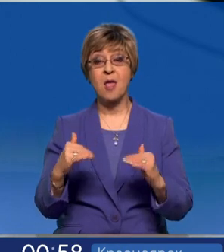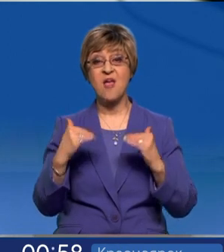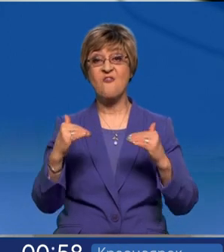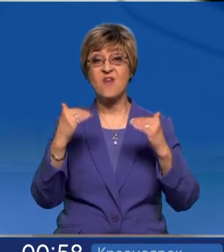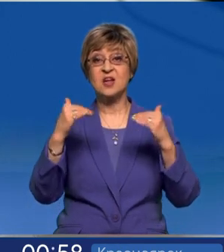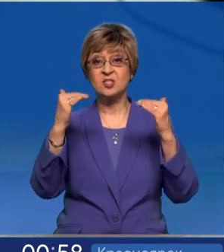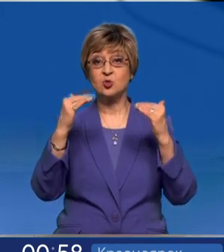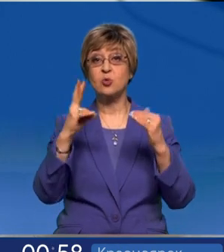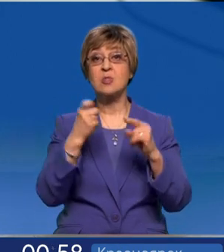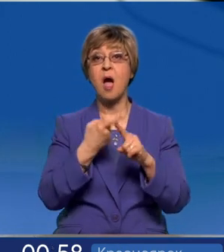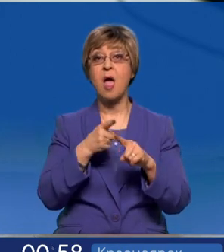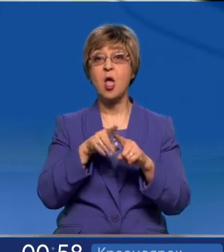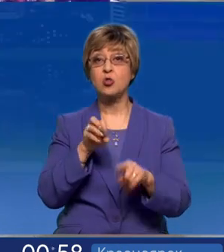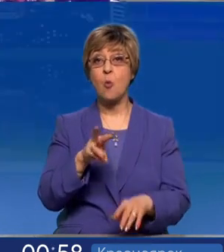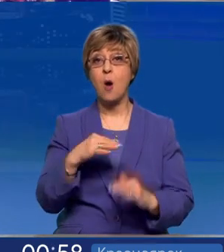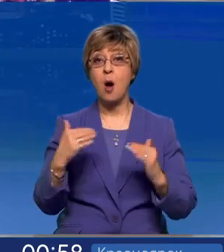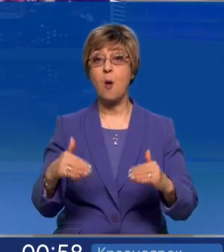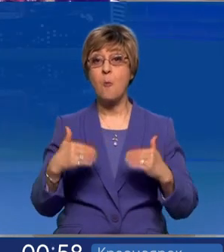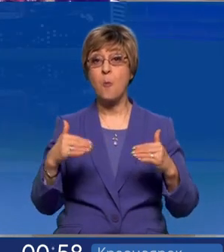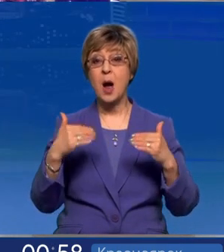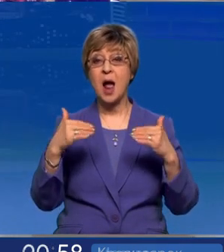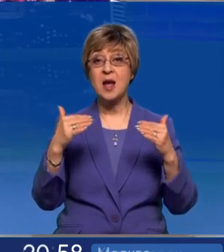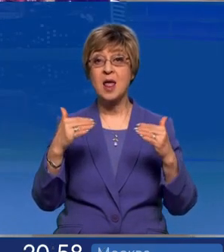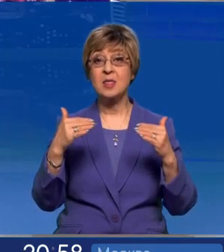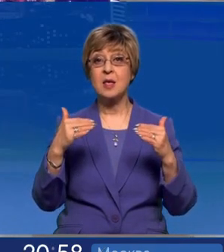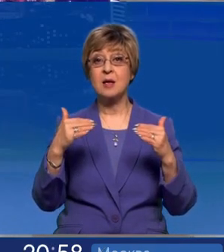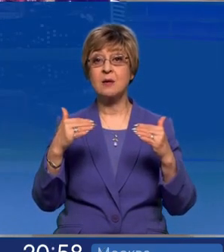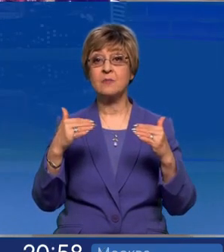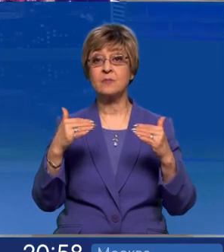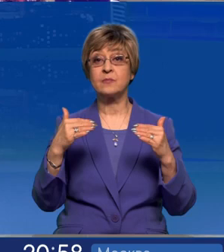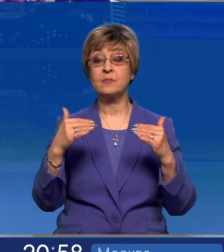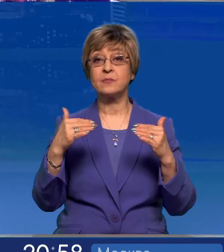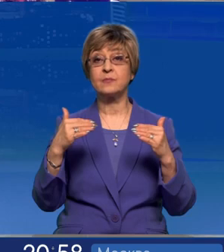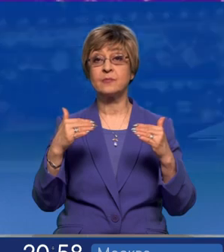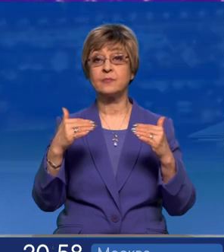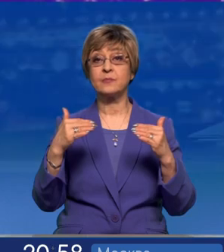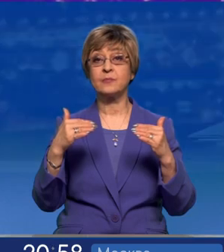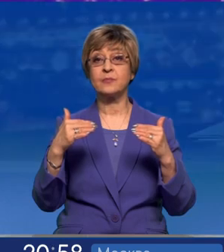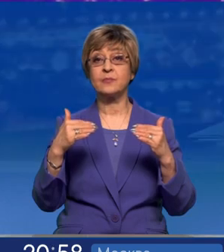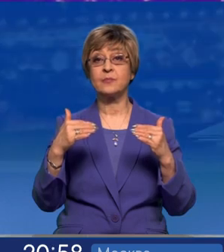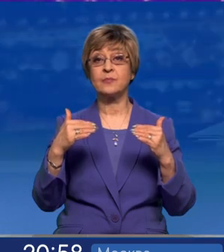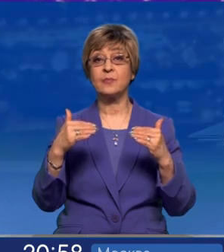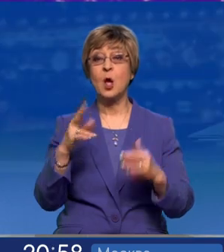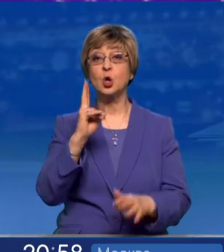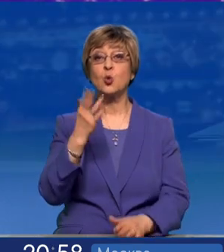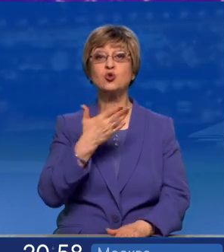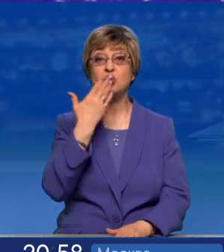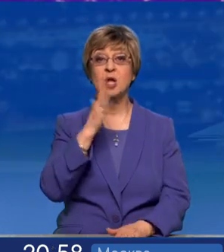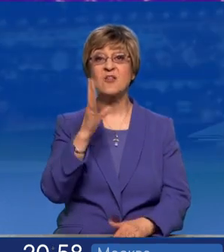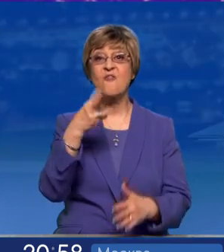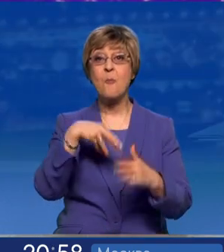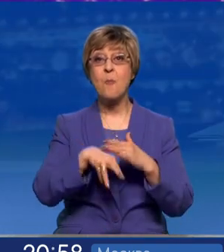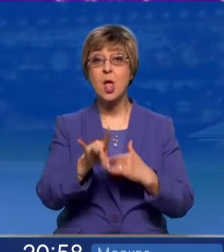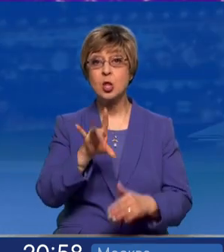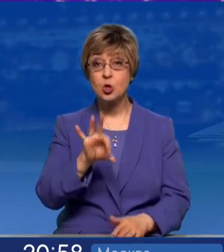вот на этом. Поколение Роулинг будет уже, да, Оруэлла. Но они сейчас, кстати, активно читают. Кто читает в метро, это обязательно